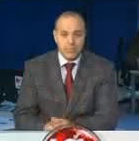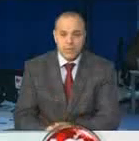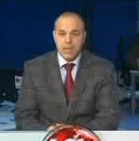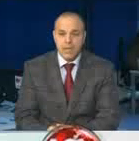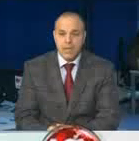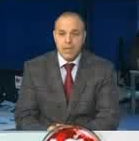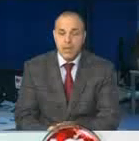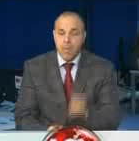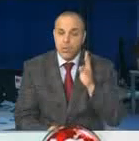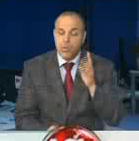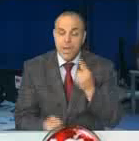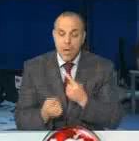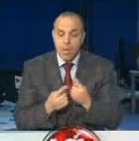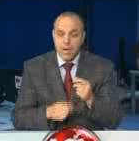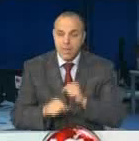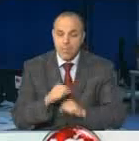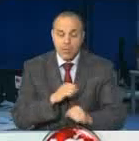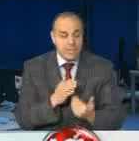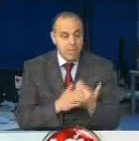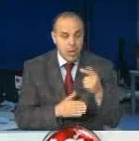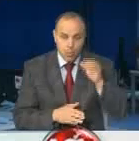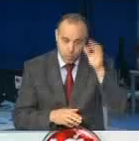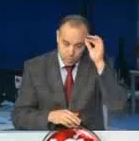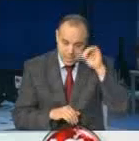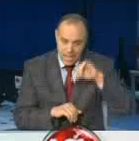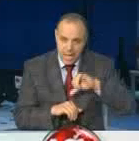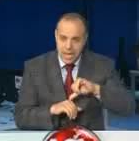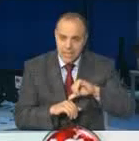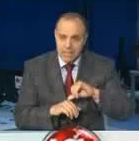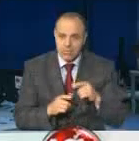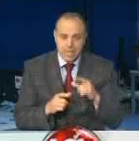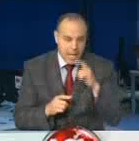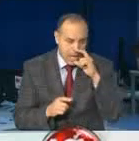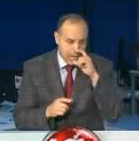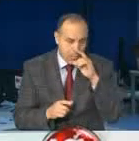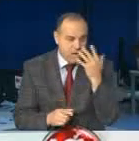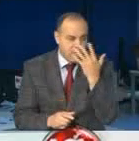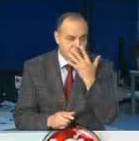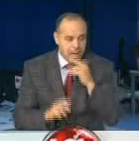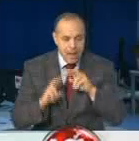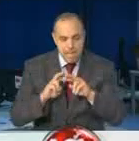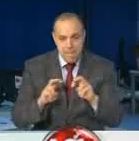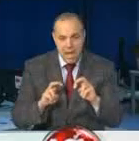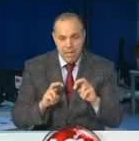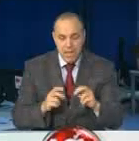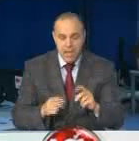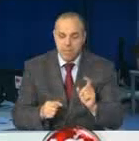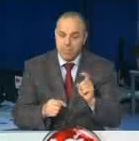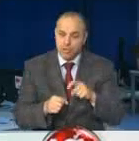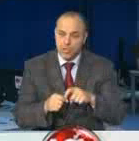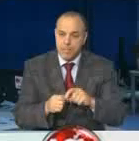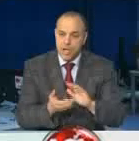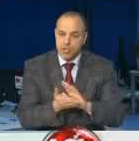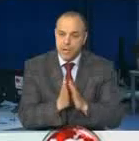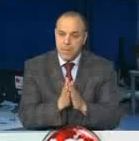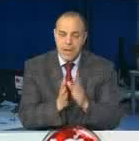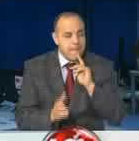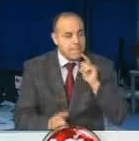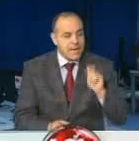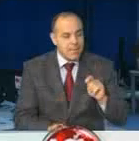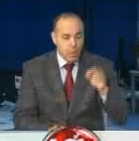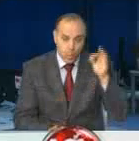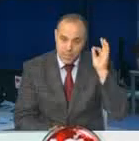في منتدى حواري نظمته صباح اليوم بتونس العاصمة المؤسسة العربية والإفريقية للدراسات بالاشتراك مع جمعية